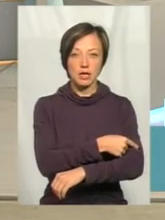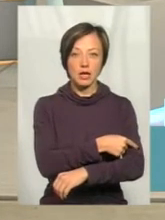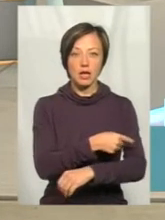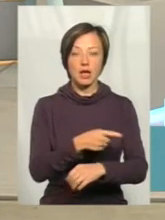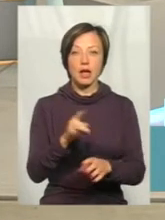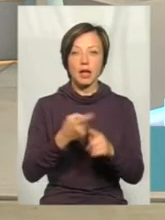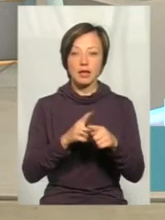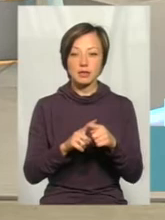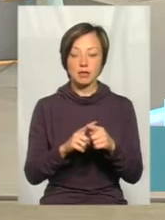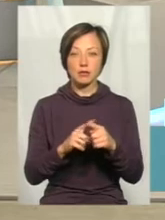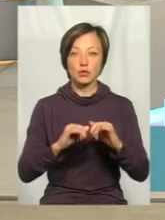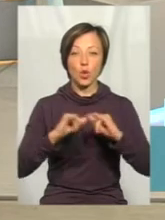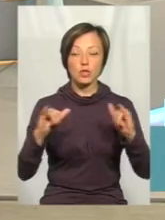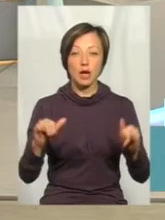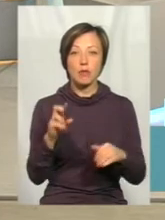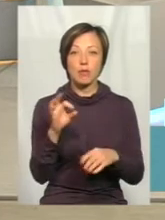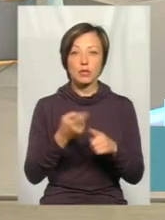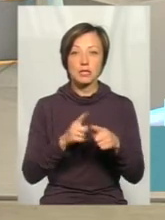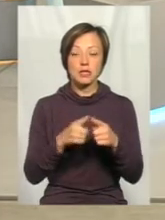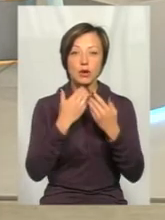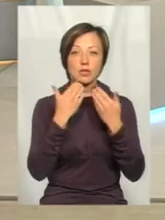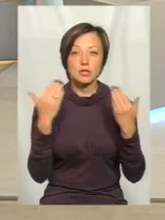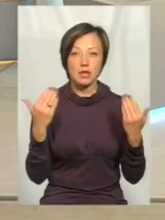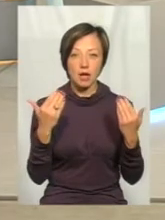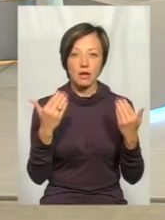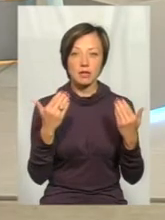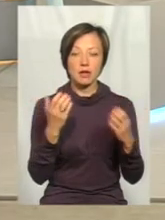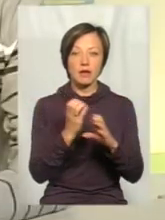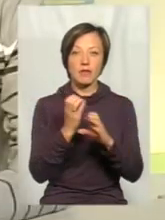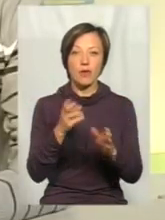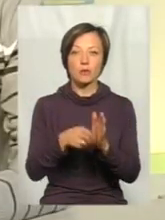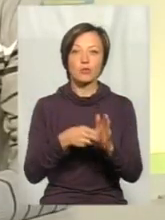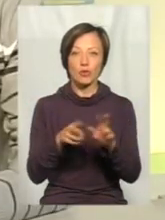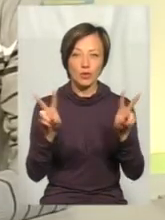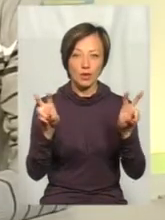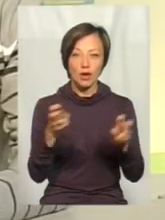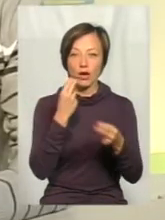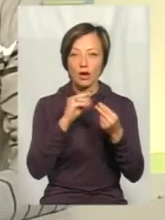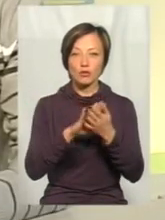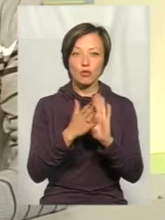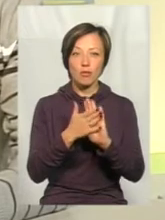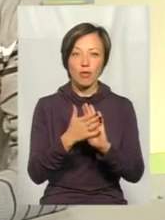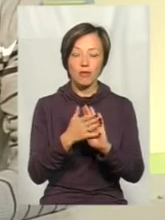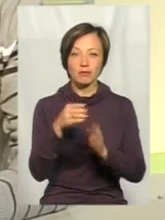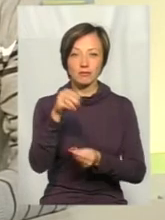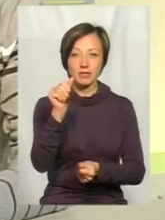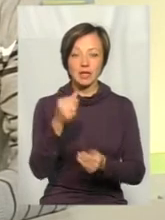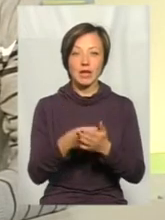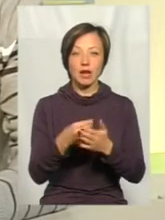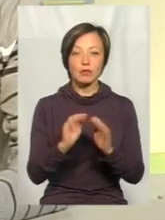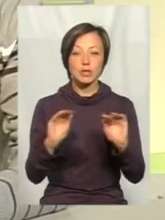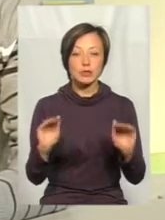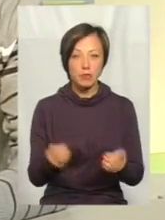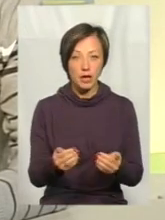геометричній прогресії росте, тому що це останній вагон потягу. Самі кращі умови, вони тікають, і тариф буде